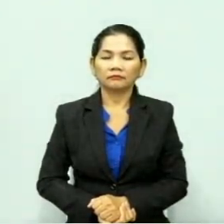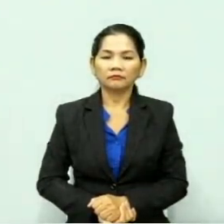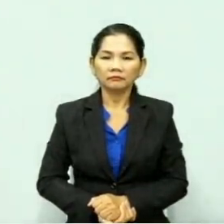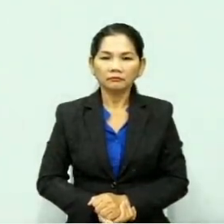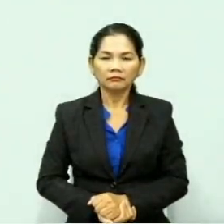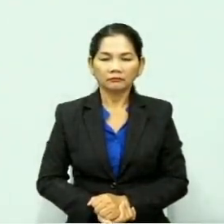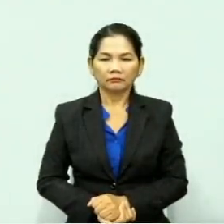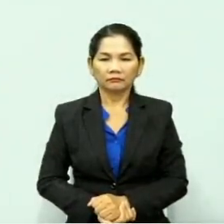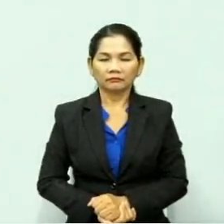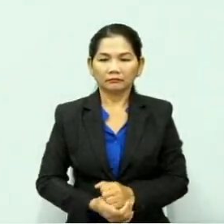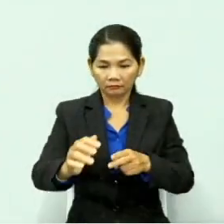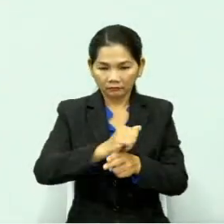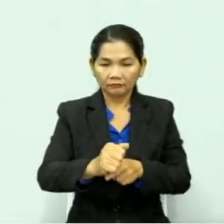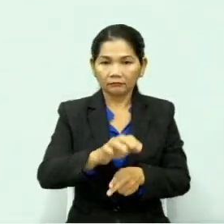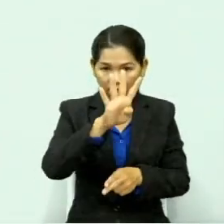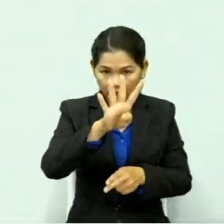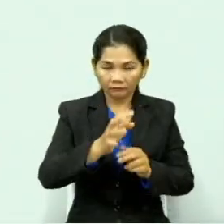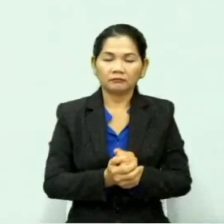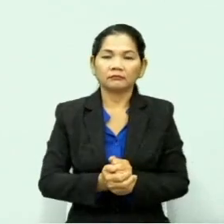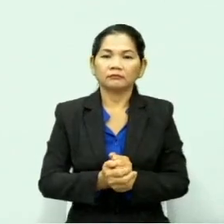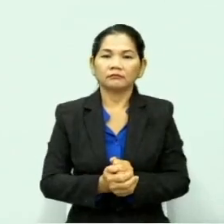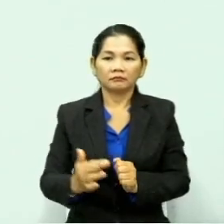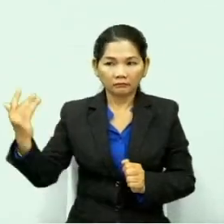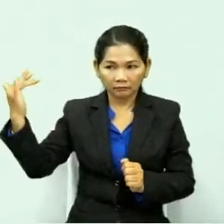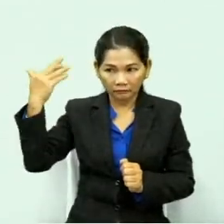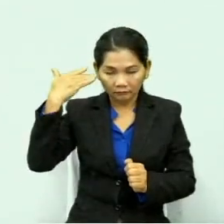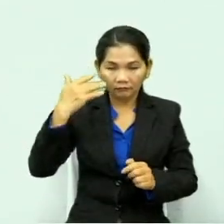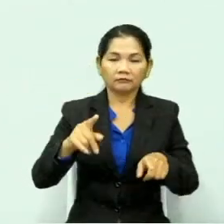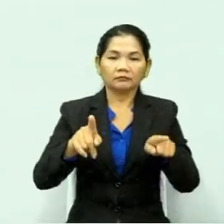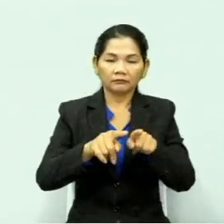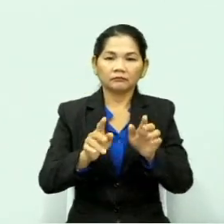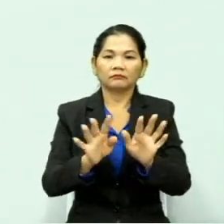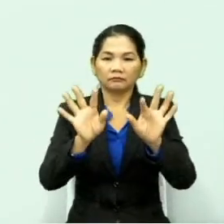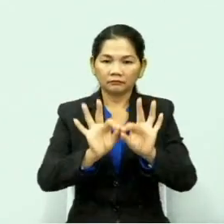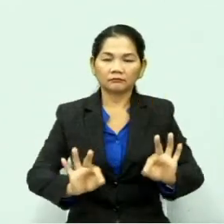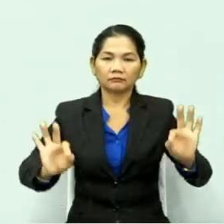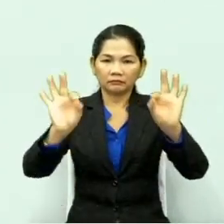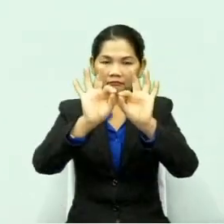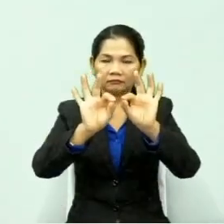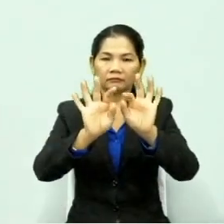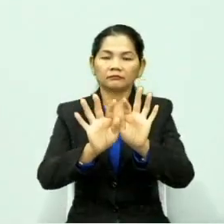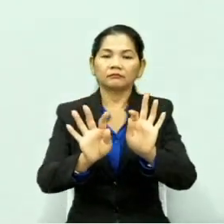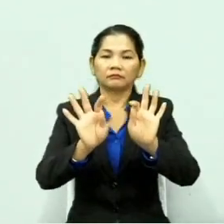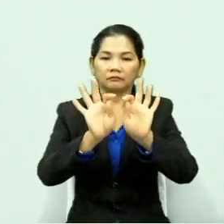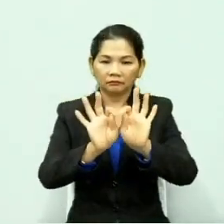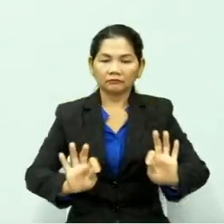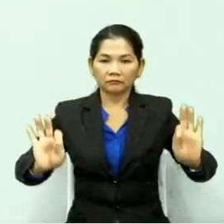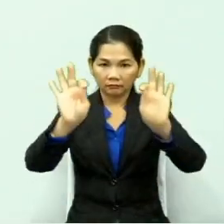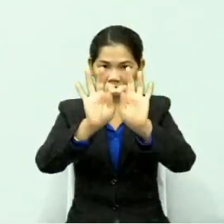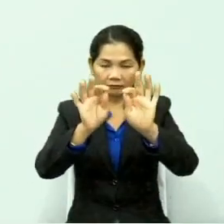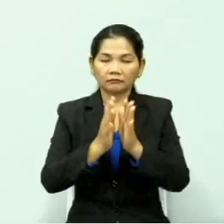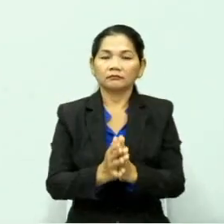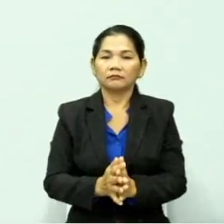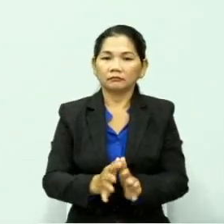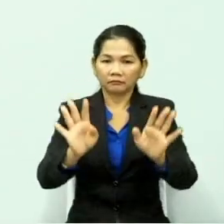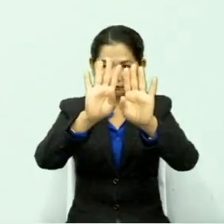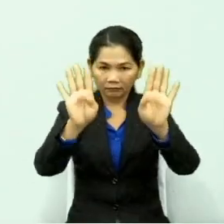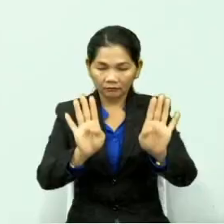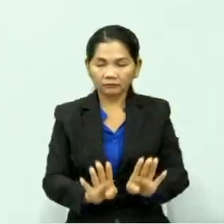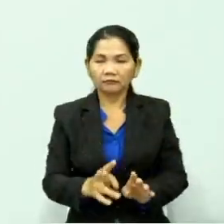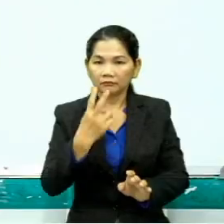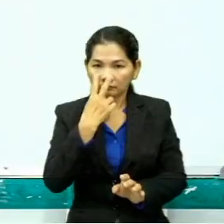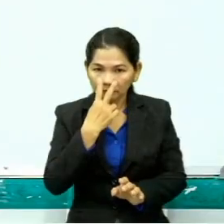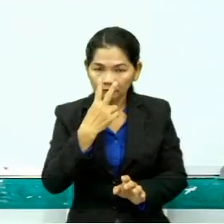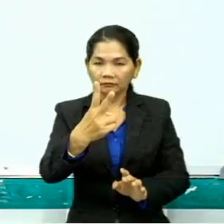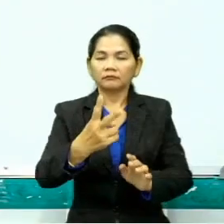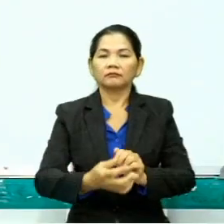lùm hát tì bốn cho rốt xạ tứ xạ sát nằm phía vùng chà lấy con mơ mà lực đặc hình tặng ạc này nè con á